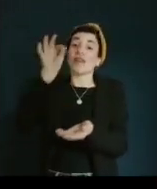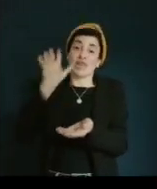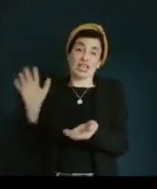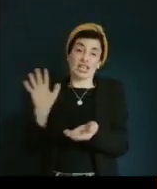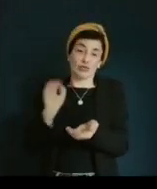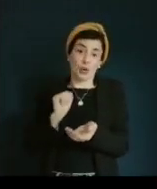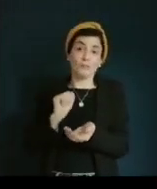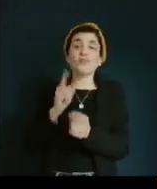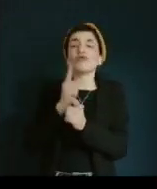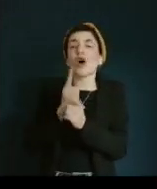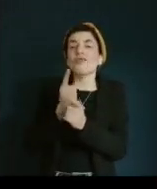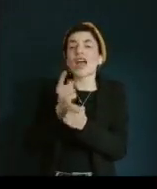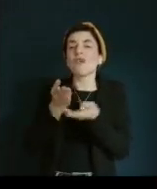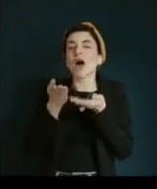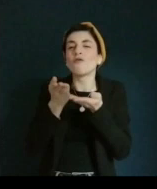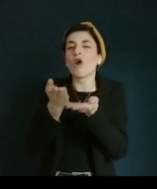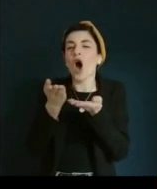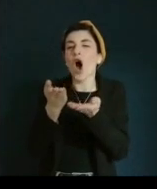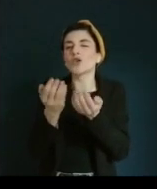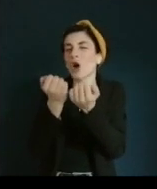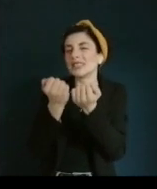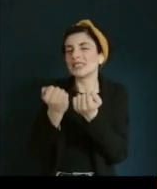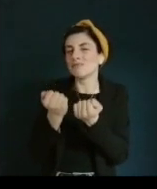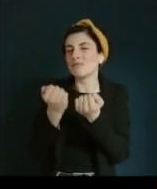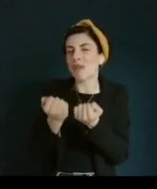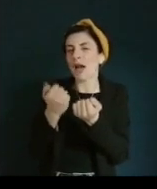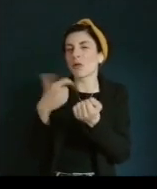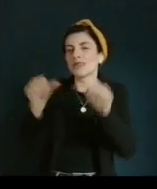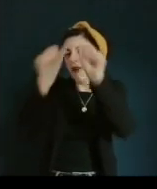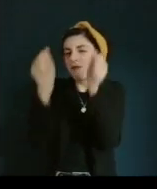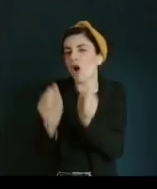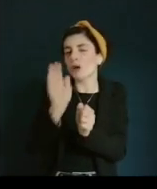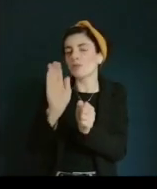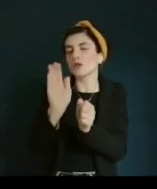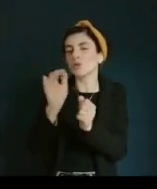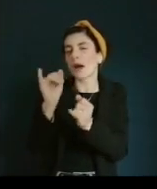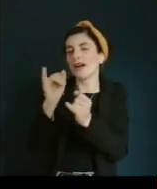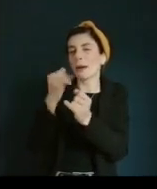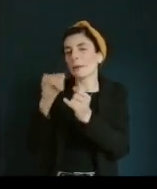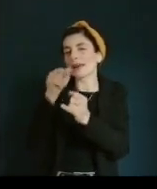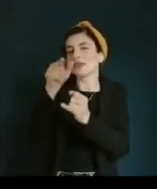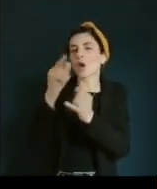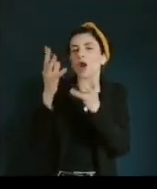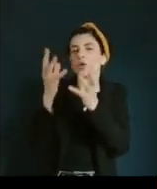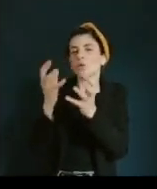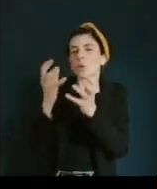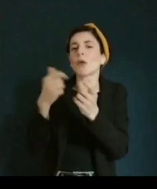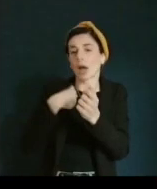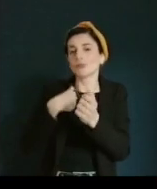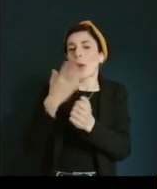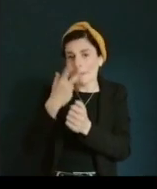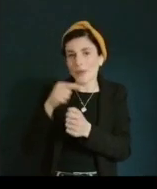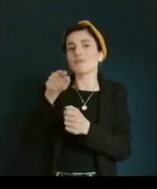dovevo cuocere un pelino di meno perché è molto particolare, quindi si è scurito leggermente, ma a me